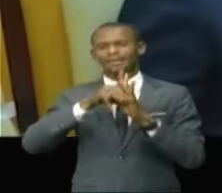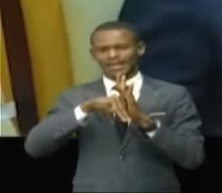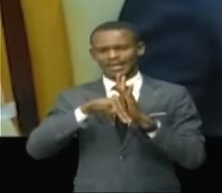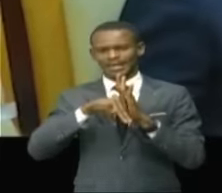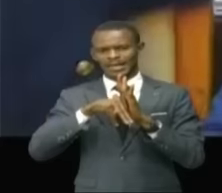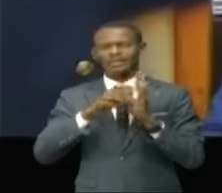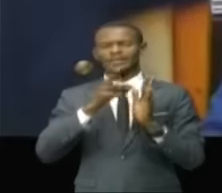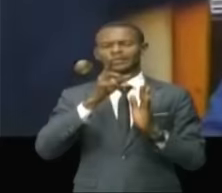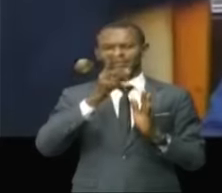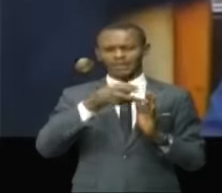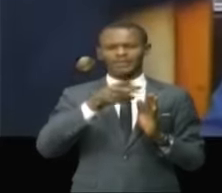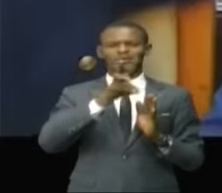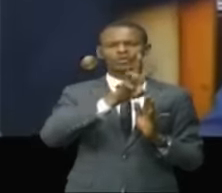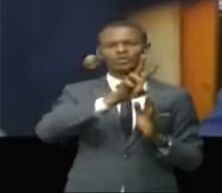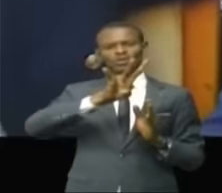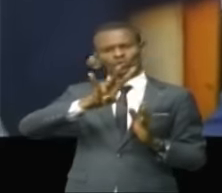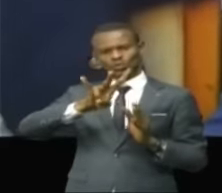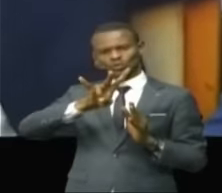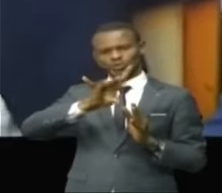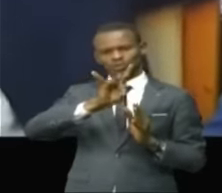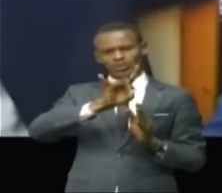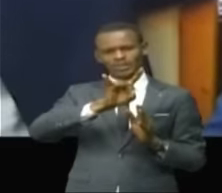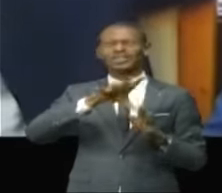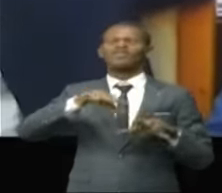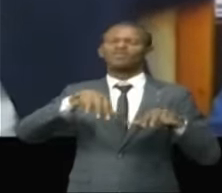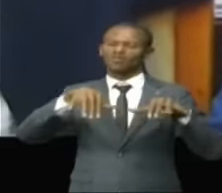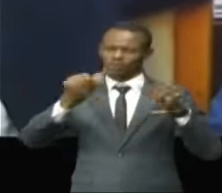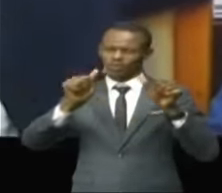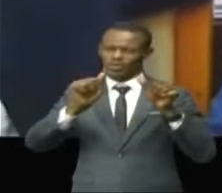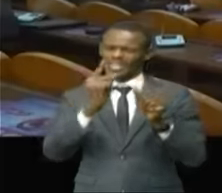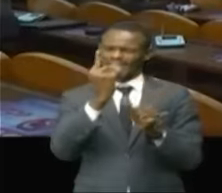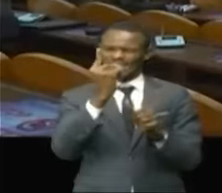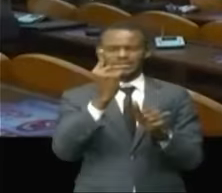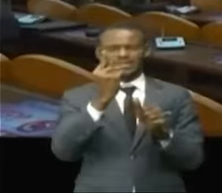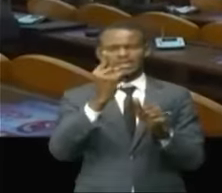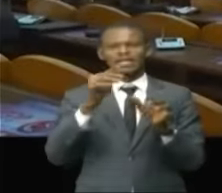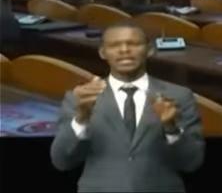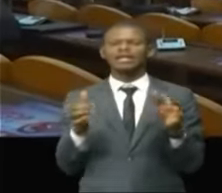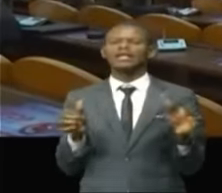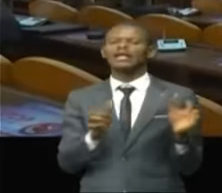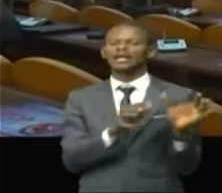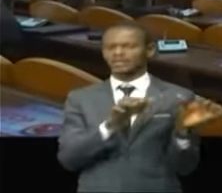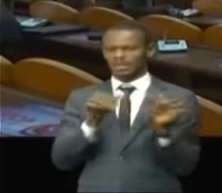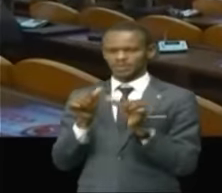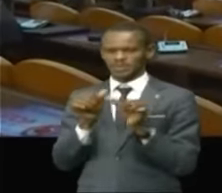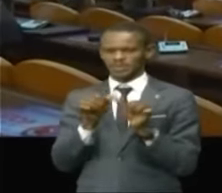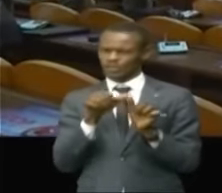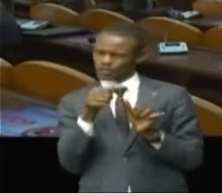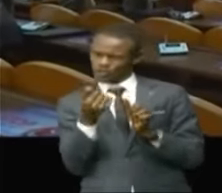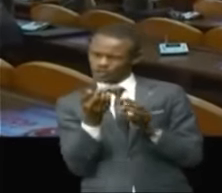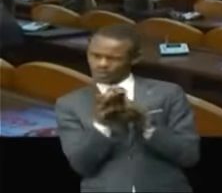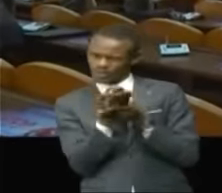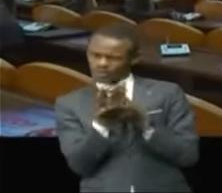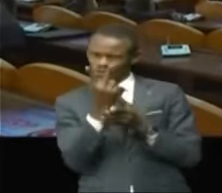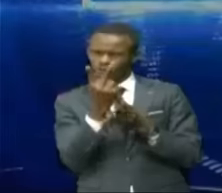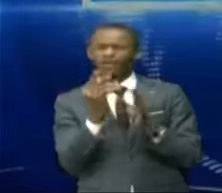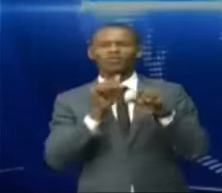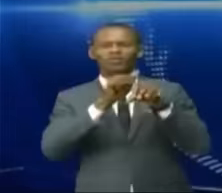députés nationaux. Un seul s'est abstenu. Les deux textes de loi sont renvoyés au Sénat pour examen en seconde